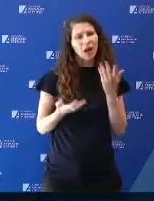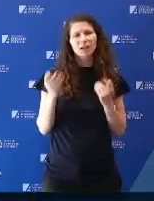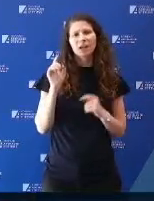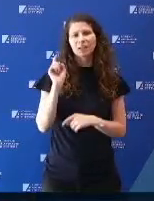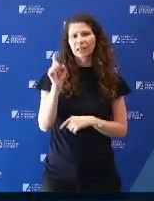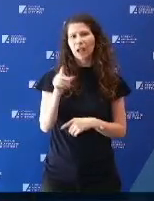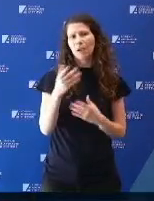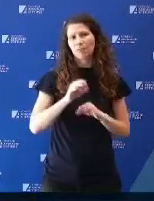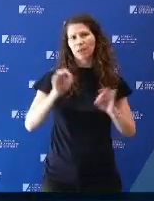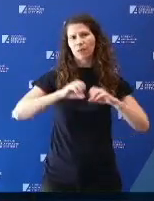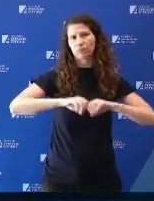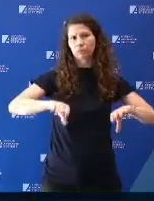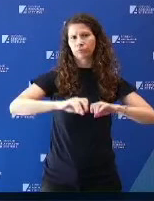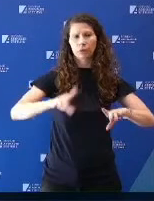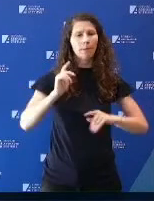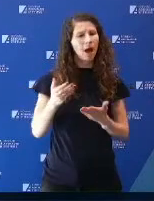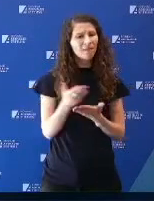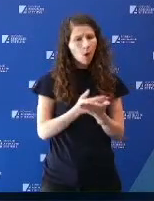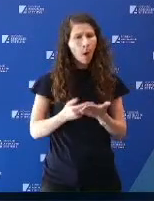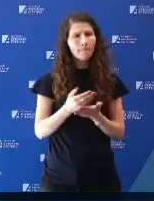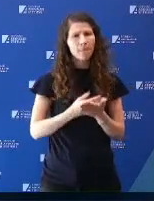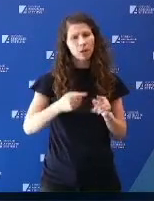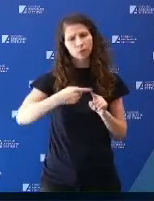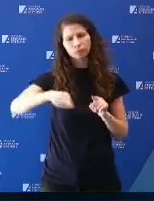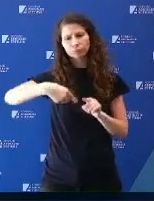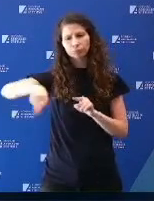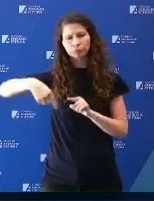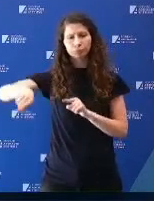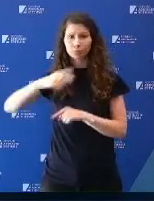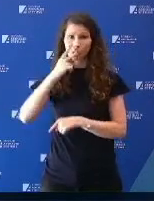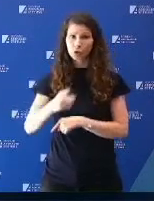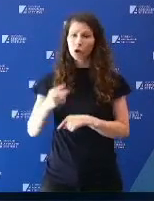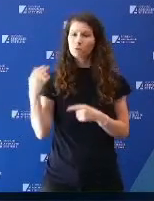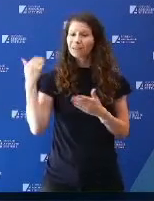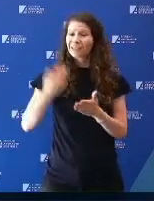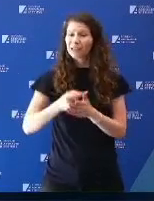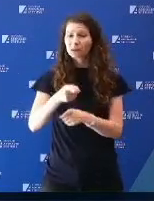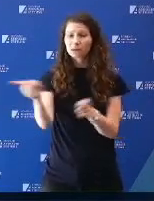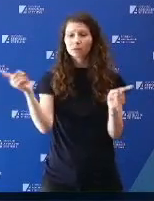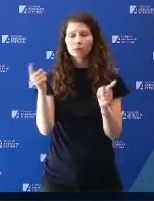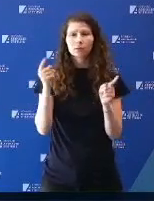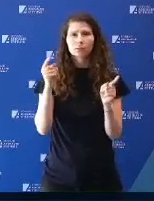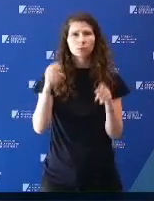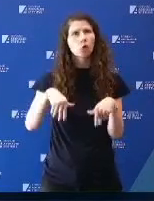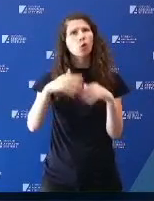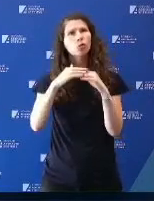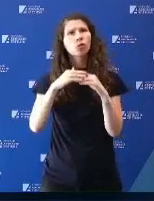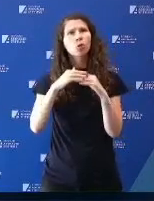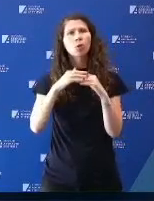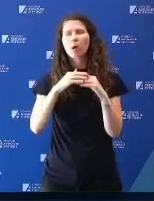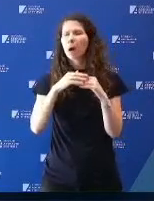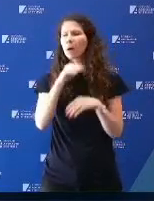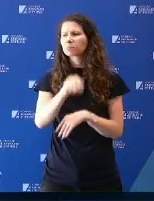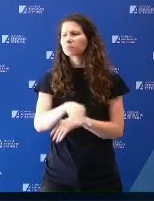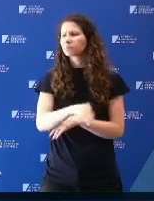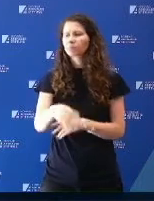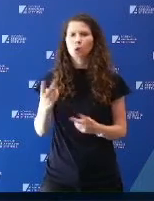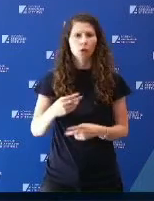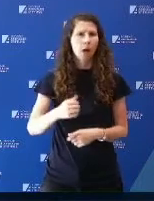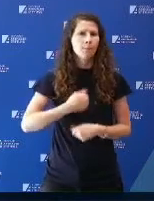trotzdem Vorbilder einfach dahin bringen, wo man vielleicht noch nicht an Gründung gedacht hat und auch vielleicht den Mut noch nicht aufgebracht hat. Das